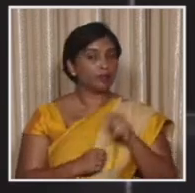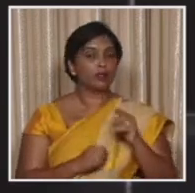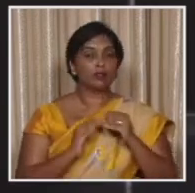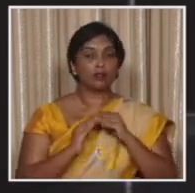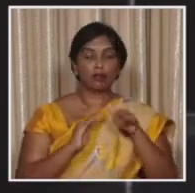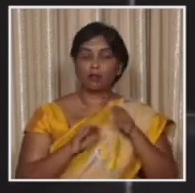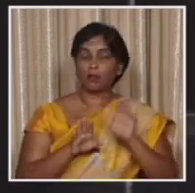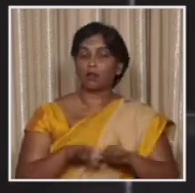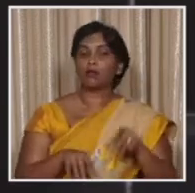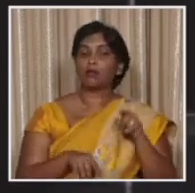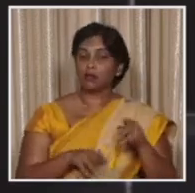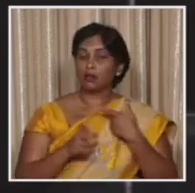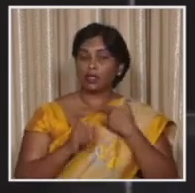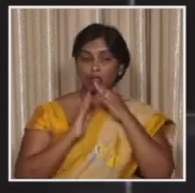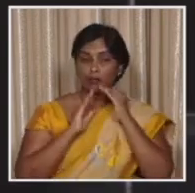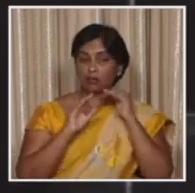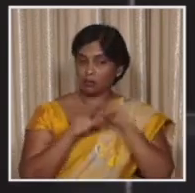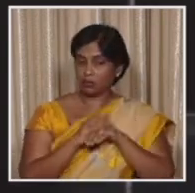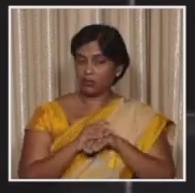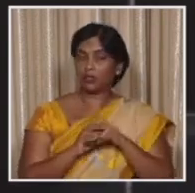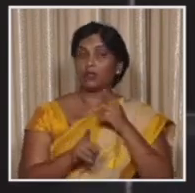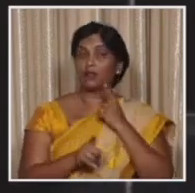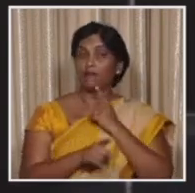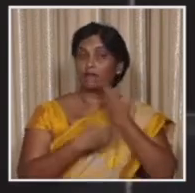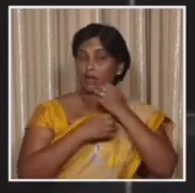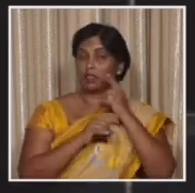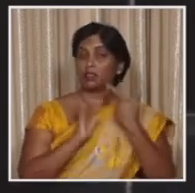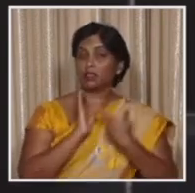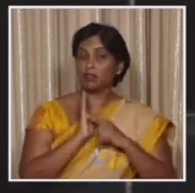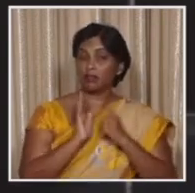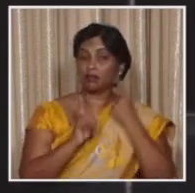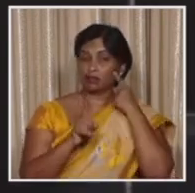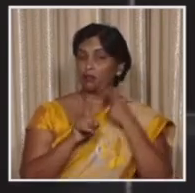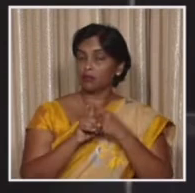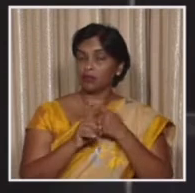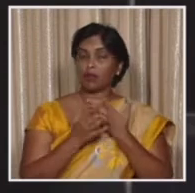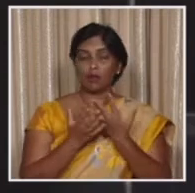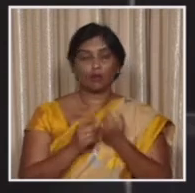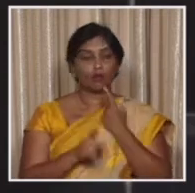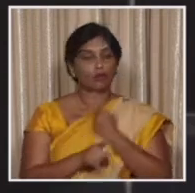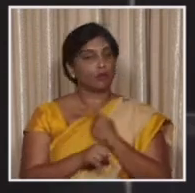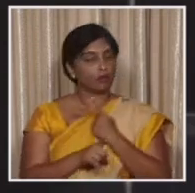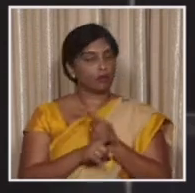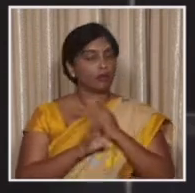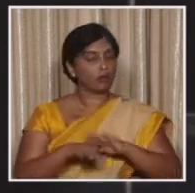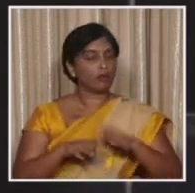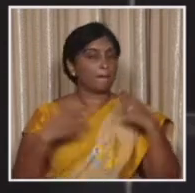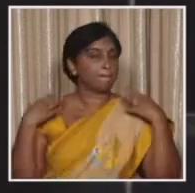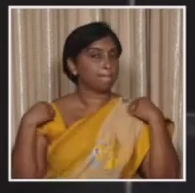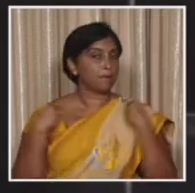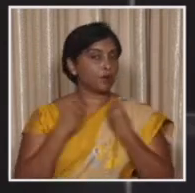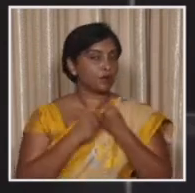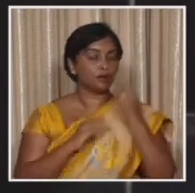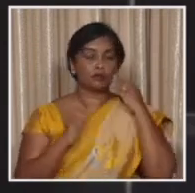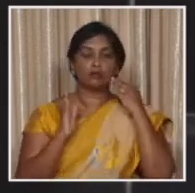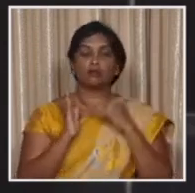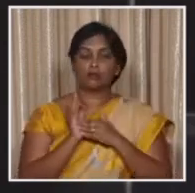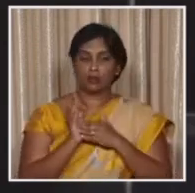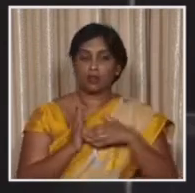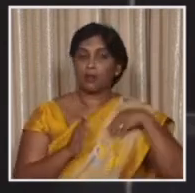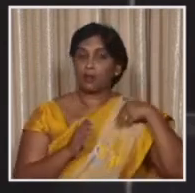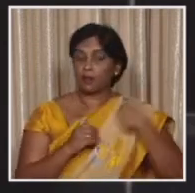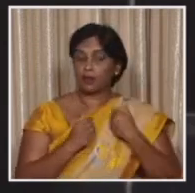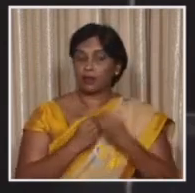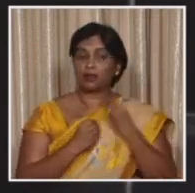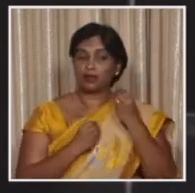ග්‍රාමීය දරුවන්ට තම පාසල්වල විද්‍යා තාක්ෂණික අධ්‍යාපනය සඳහා අවශ්‍ය ගුරුවරුන් සහ අනෙක් පාසුකම් සැලසීම වැනි කරුණු සඳහා ප්‍රමුඛතාව